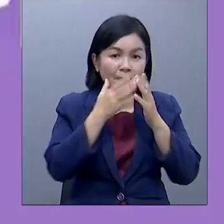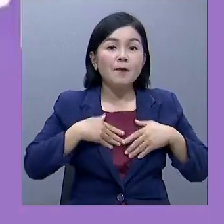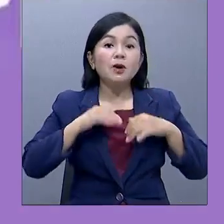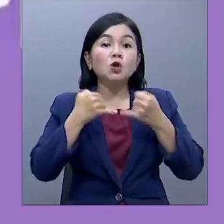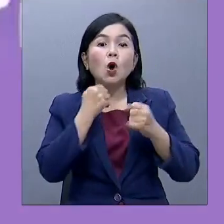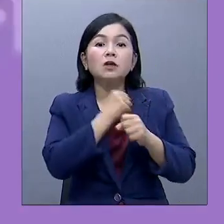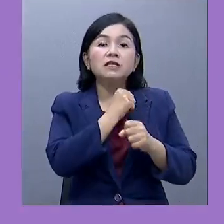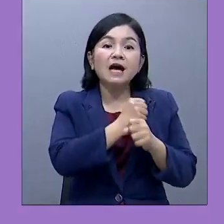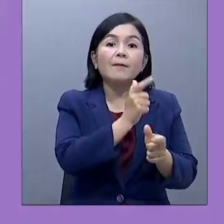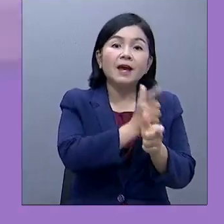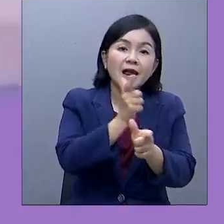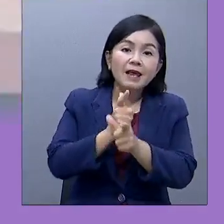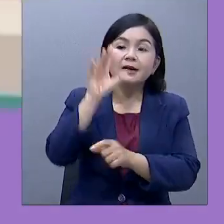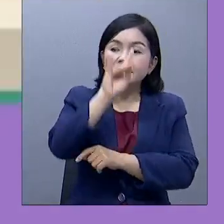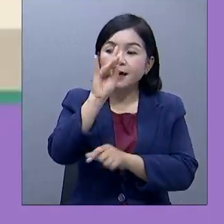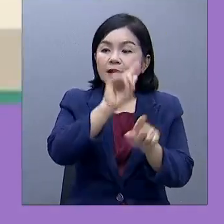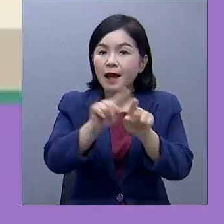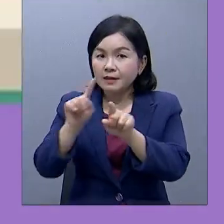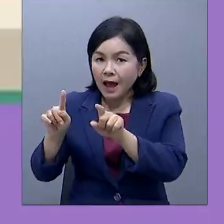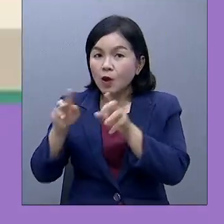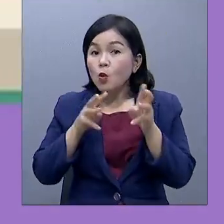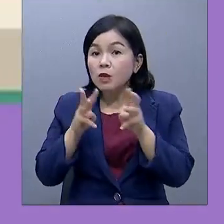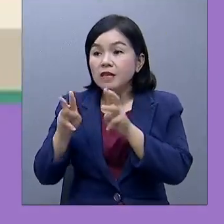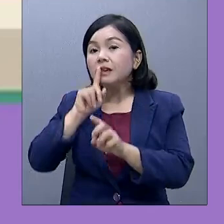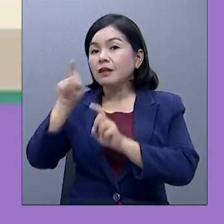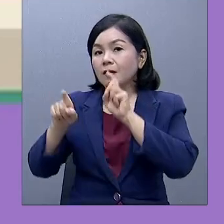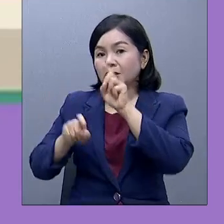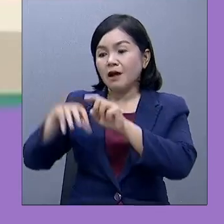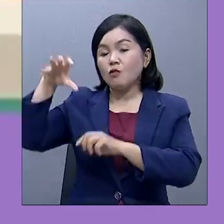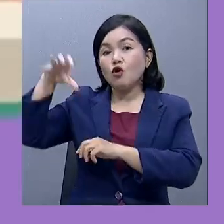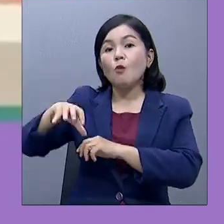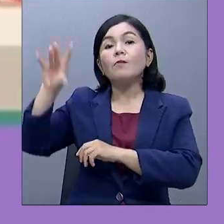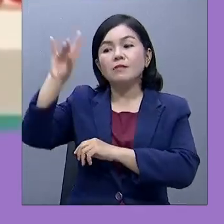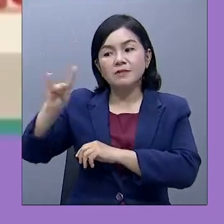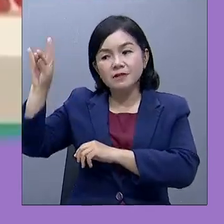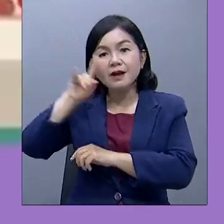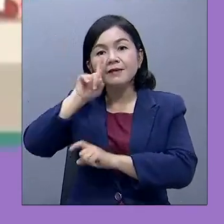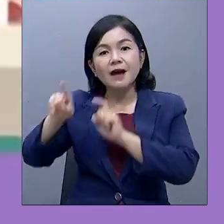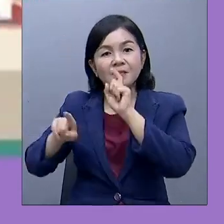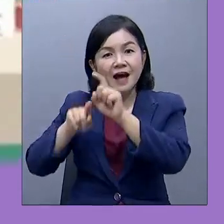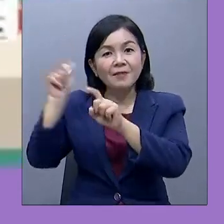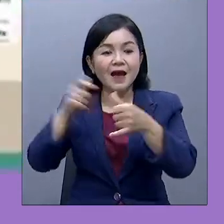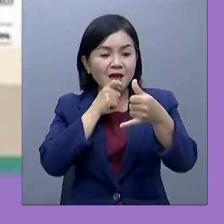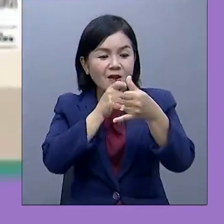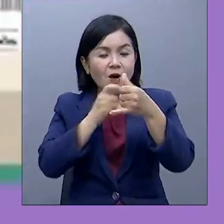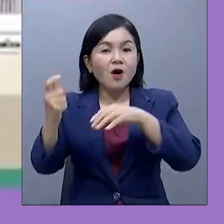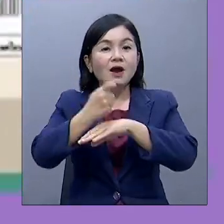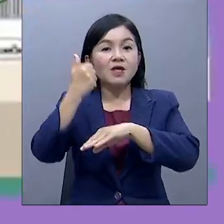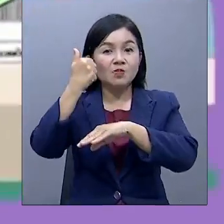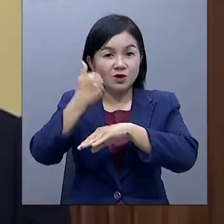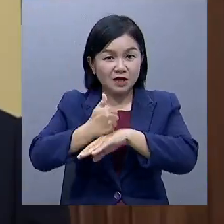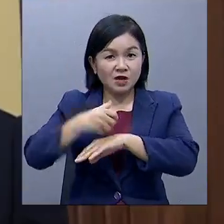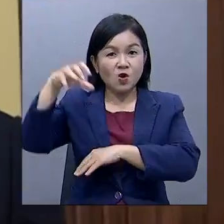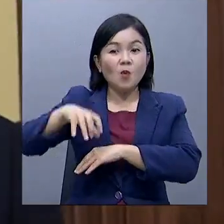ก่อนจะลงทุนในผลิตภัณฑ์เหล่านี้นะคะสามารถที่จะสอบถามกรมปศุสัตว์ได้โดยตรงไปฟังเสียงสัมภาษณ์จากท่านรองอธิบดีกรมปศุสัตว์อีกรอบนึง